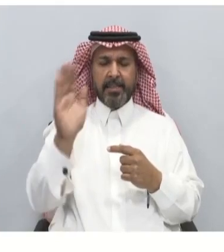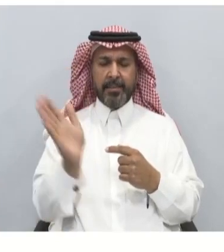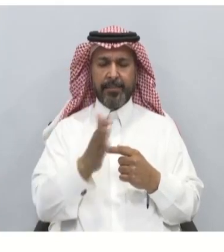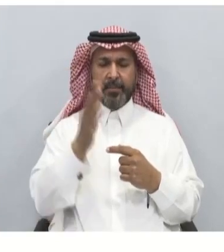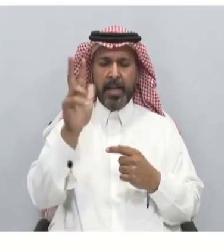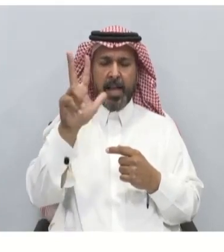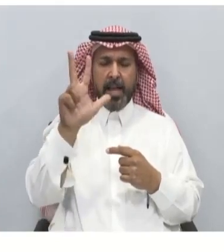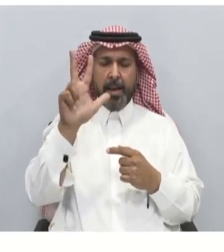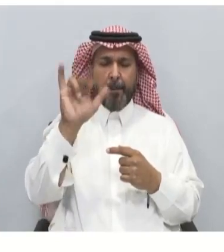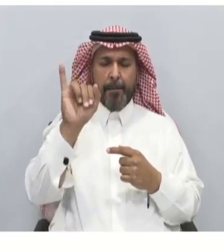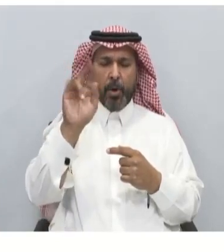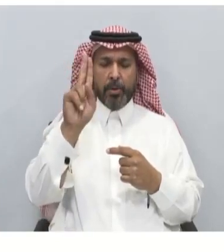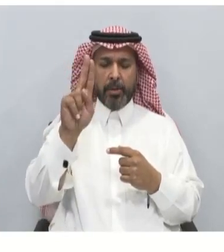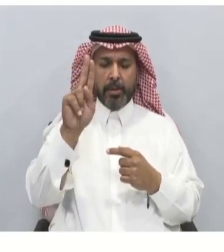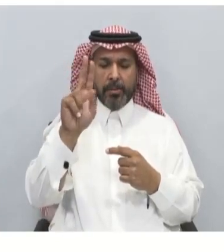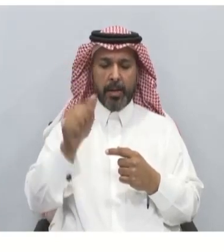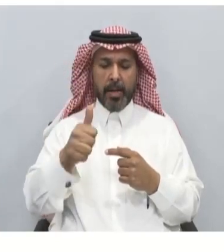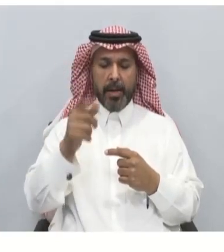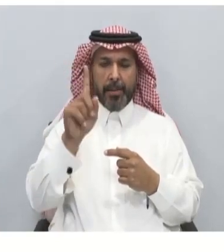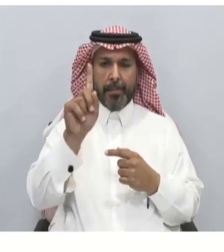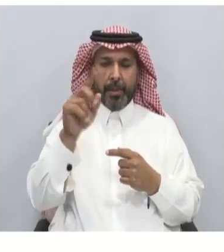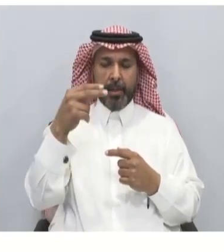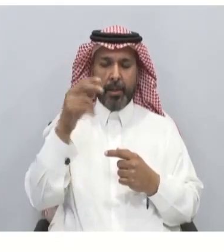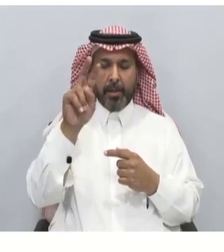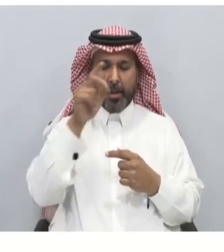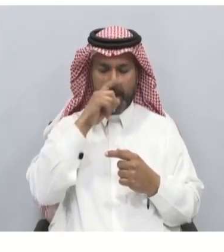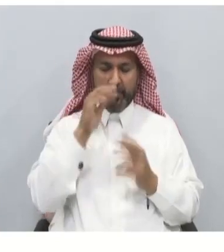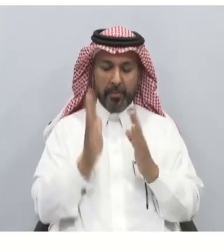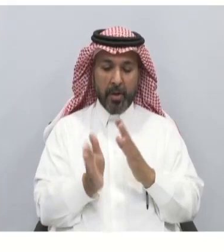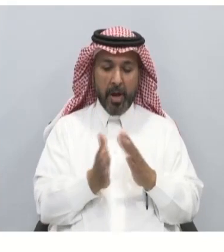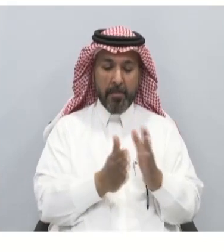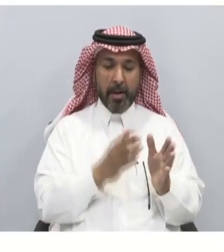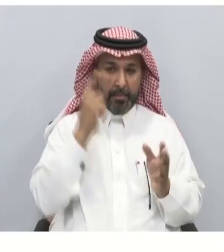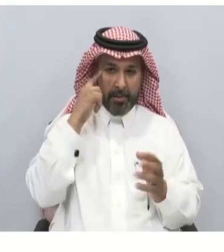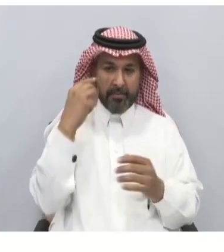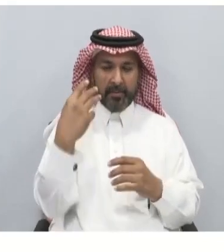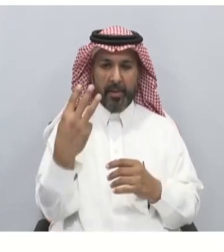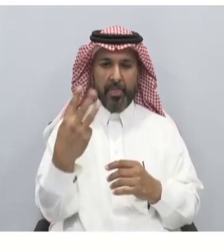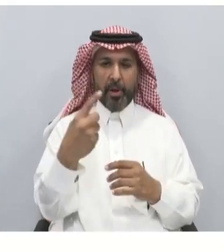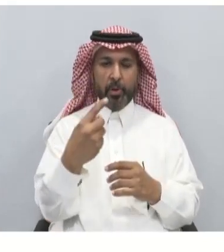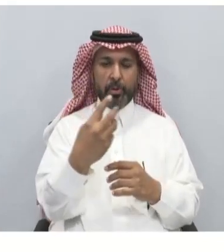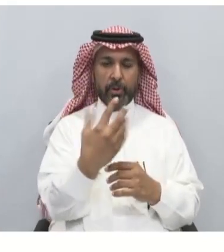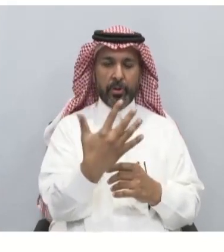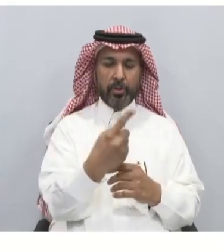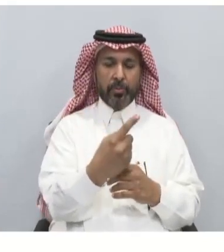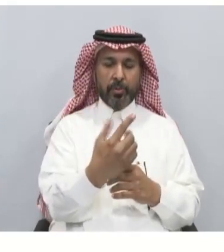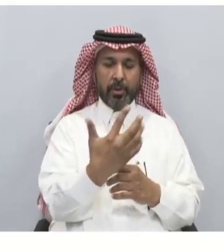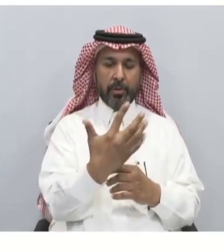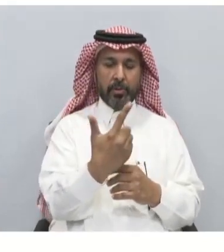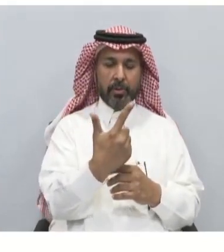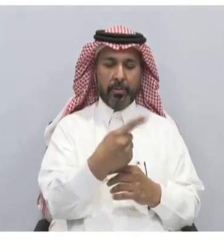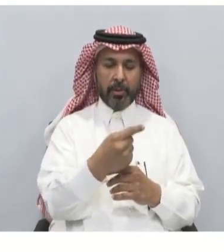يعني هنا راح يكون عندي كم؟ 13 وبعده 15 وبعده 17 وهكذا.